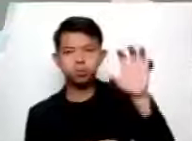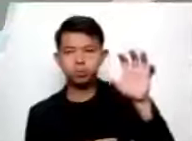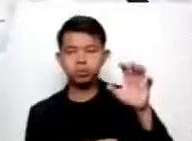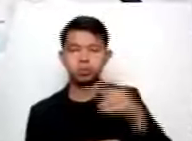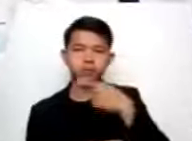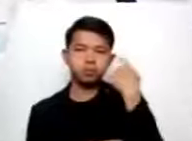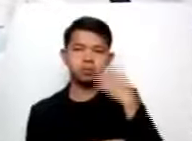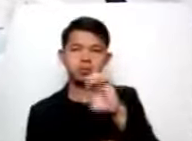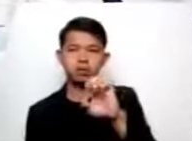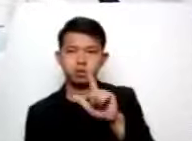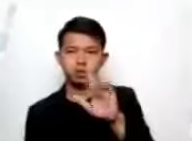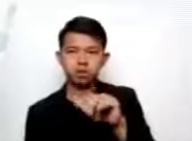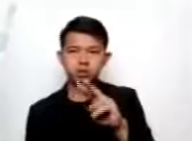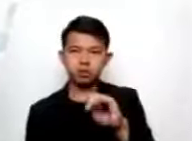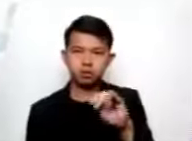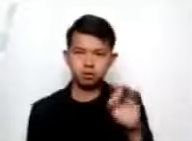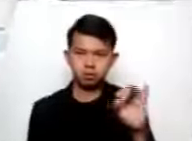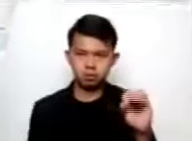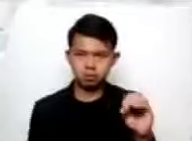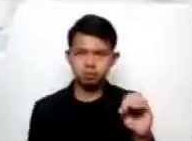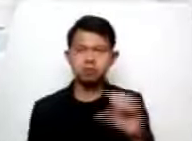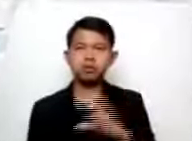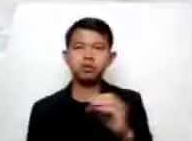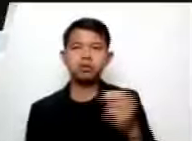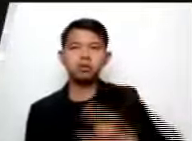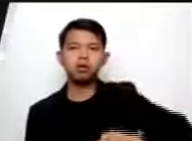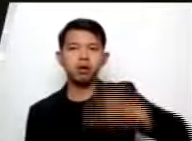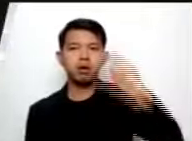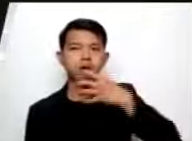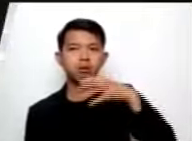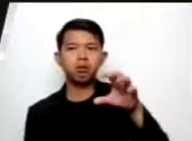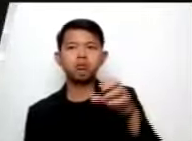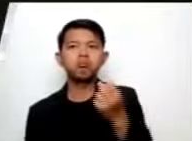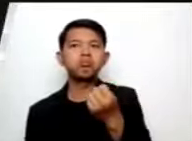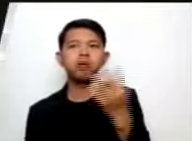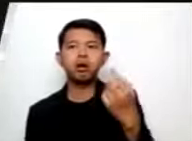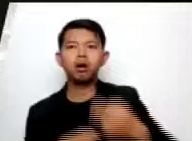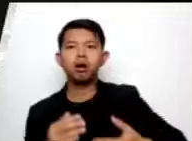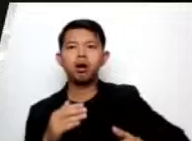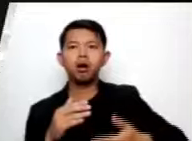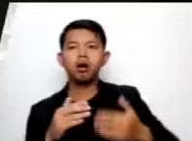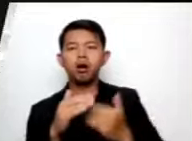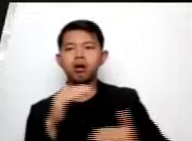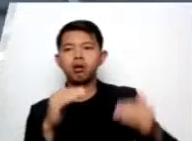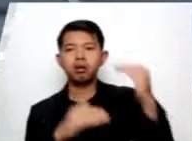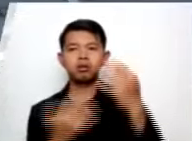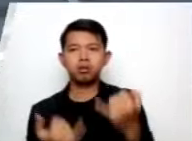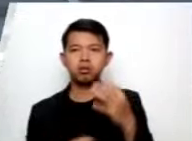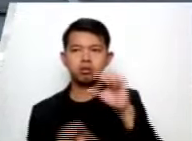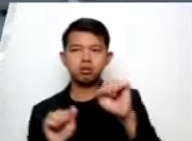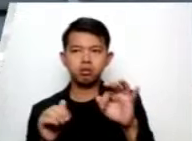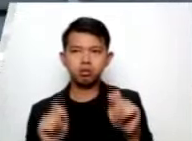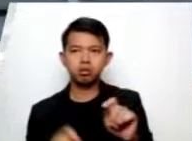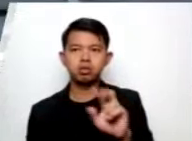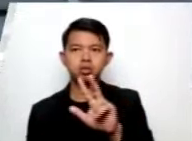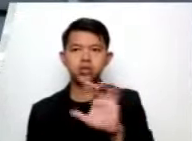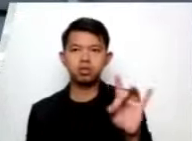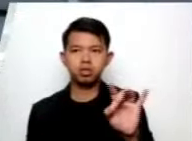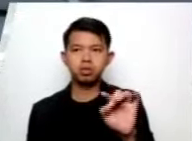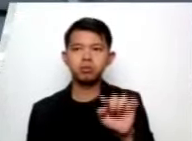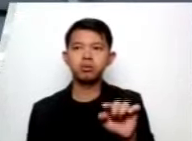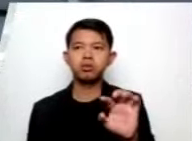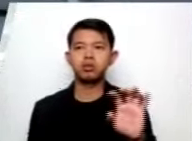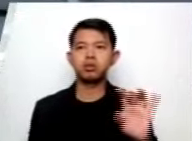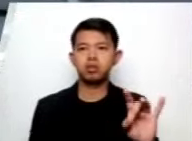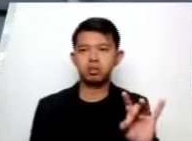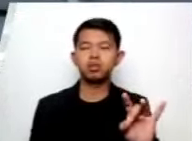rin ang pinakamainit na naitalang temperatura sa Metro Manila. Nitong Sabado, 38.8 degrees Celsius ang naitala sa NAIA Pasay.